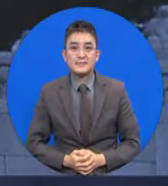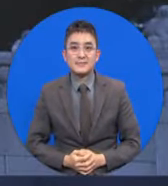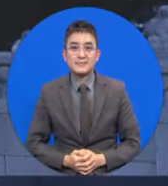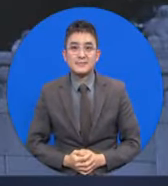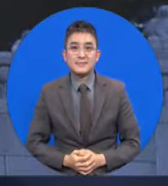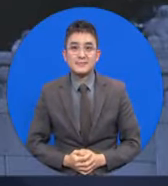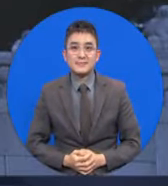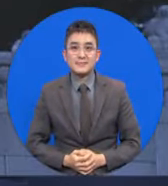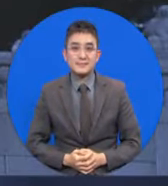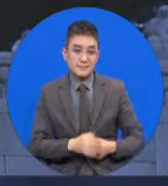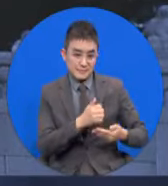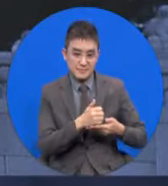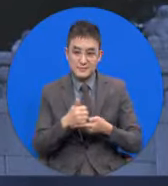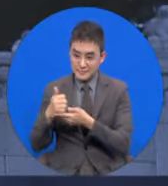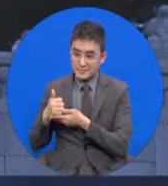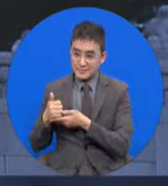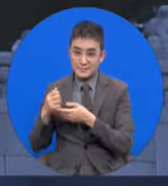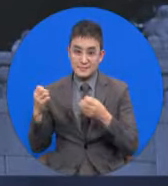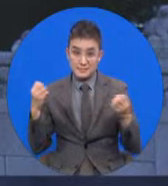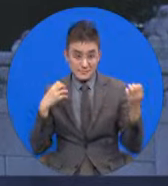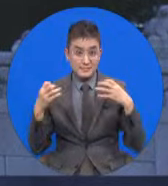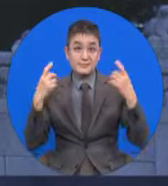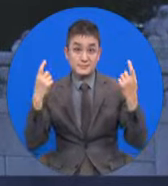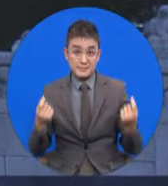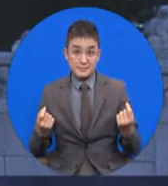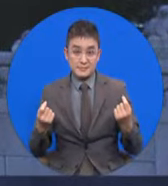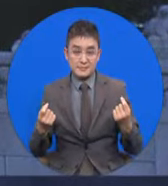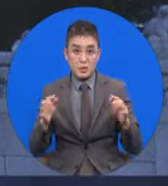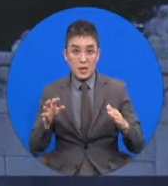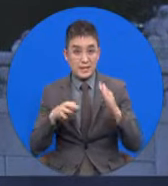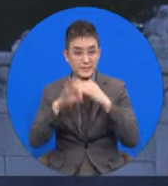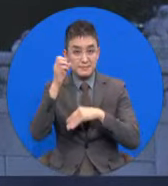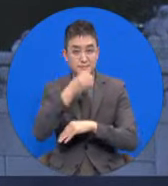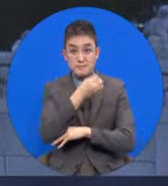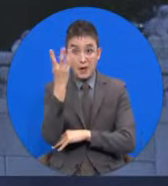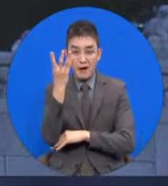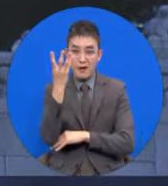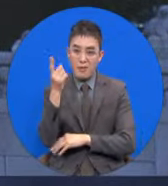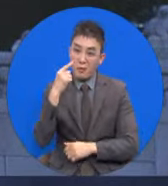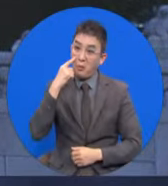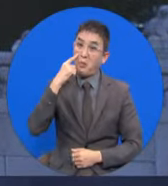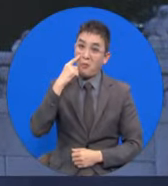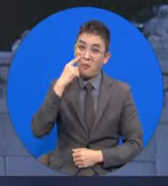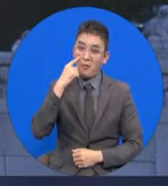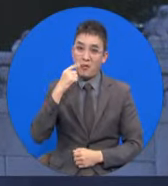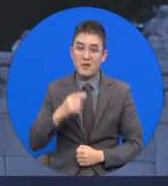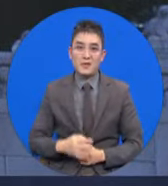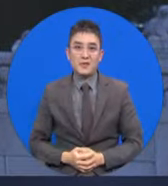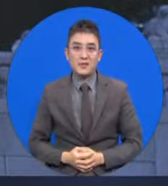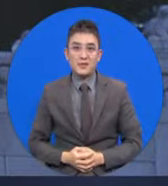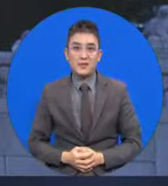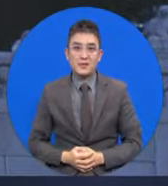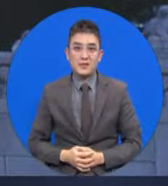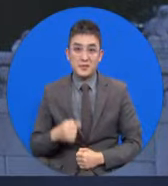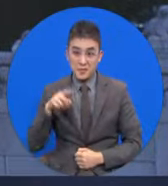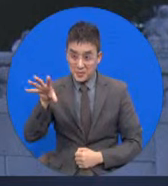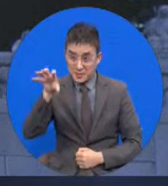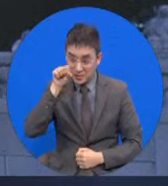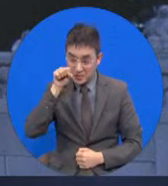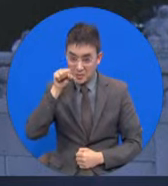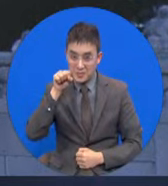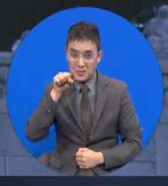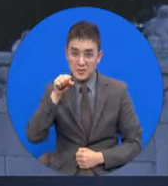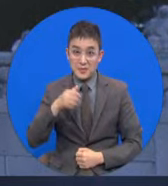여러분이 지금 분석해 주셨던 것처럼 오늘 한 조간신문에 굉장히 흥미로운 분석 기사가 하나 실려서 제가 꼭 우리 시청자분들과